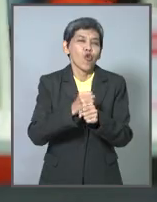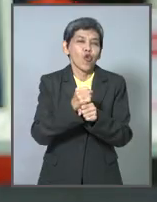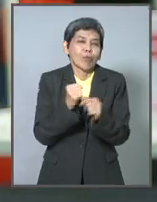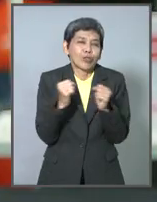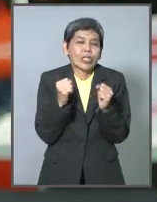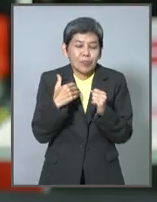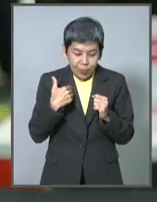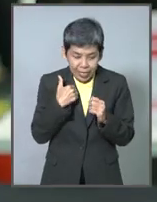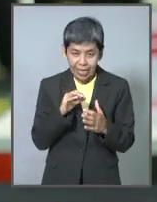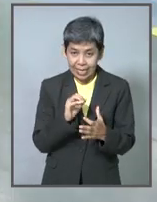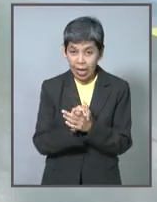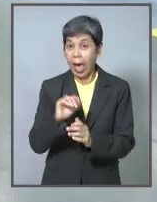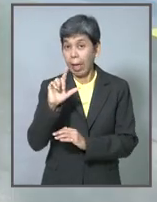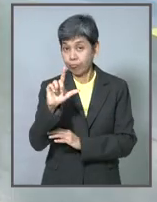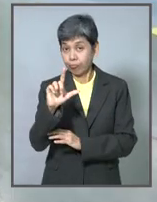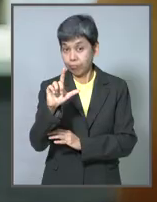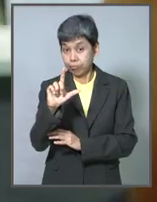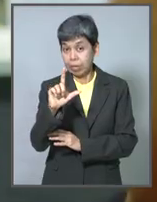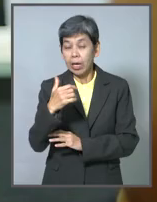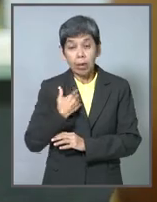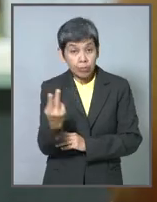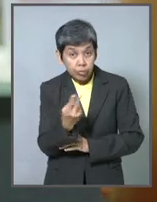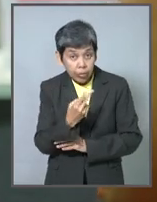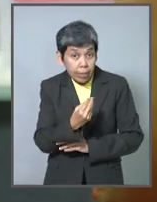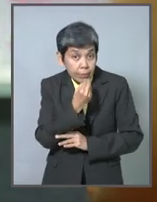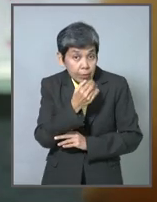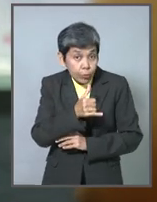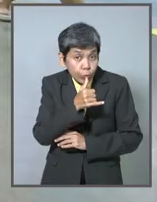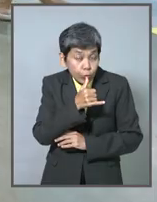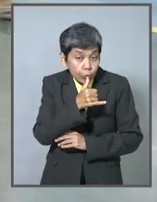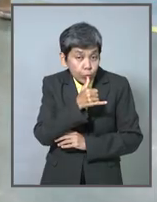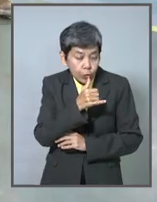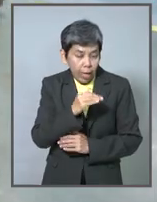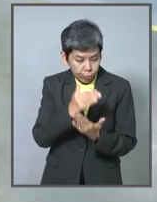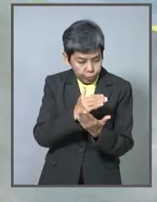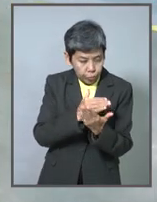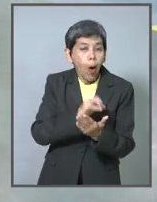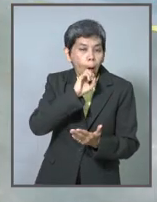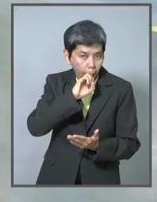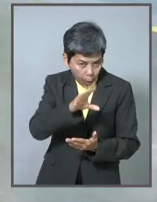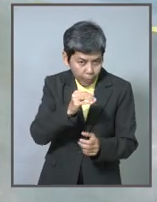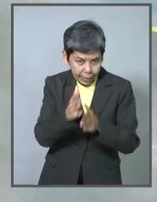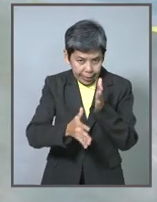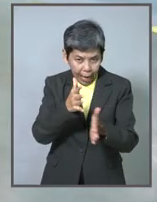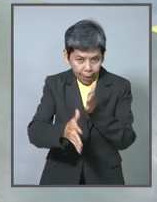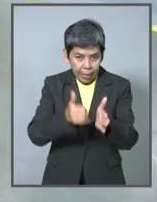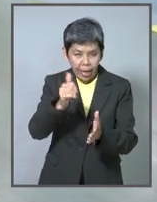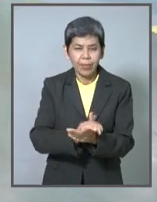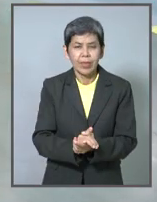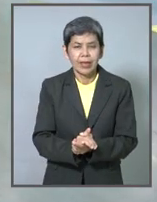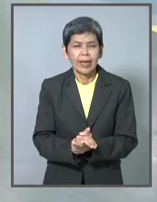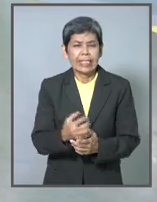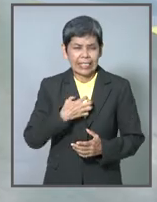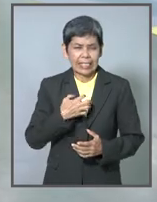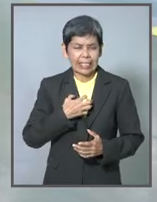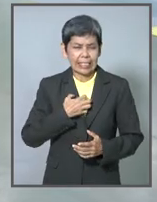งี้ยค่ะลาเต้ก็สัญลักษณ์เป็นตัว L ค่ะวันนี้พี่ๆทั้ง2คนถ้าอยากจะดื่มเป็นเครื่องดื่มตัวไหนใน3เมนูนี้ก็สามารถทำสัญลักษณ์มือ ได้ค่ะอยาก